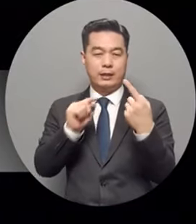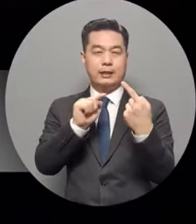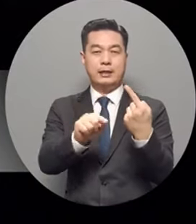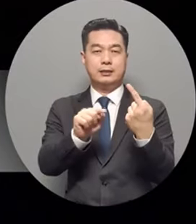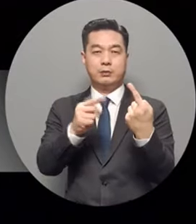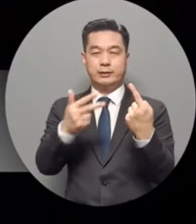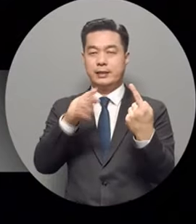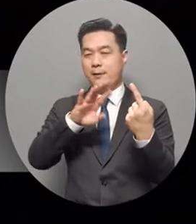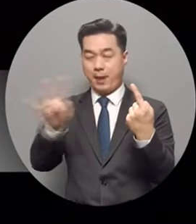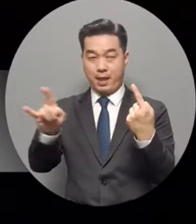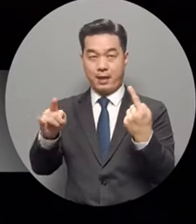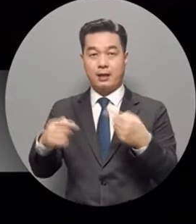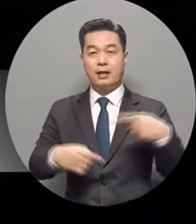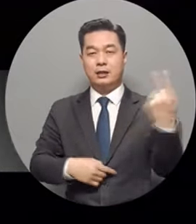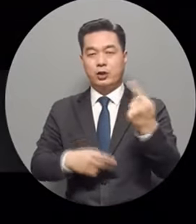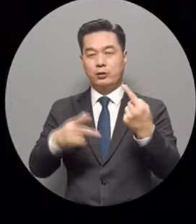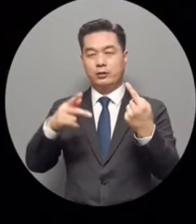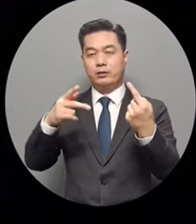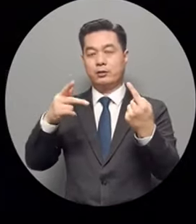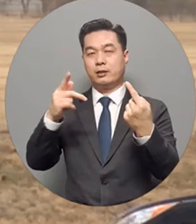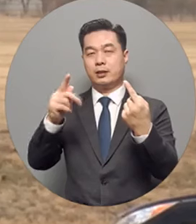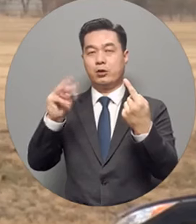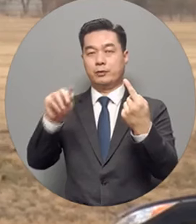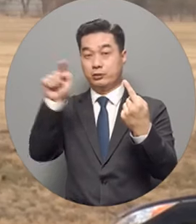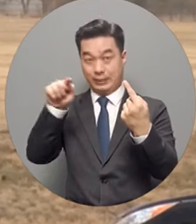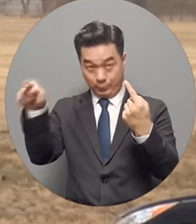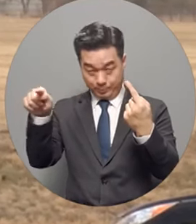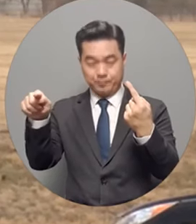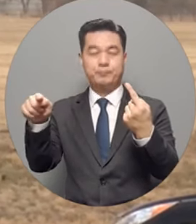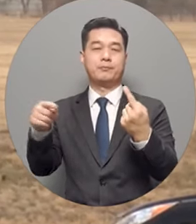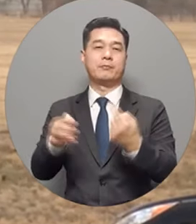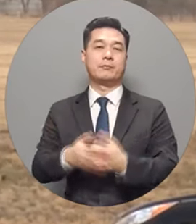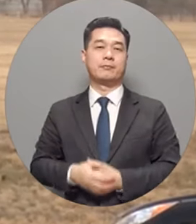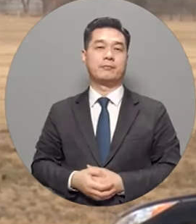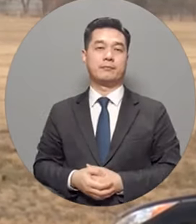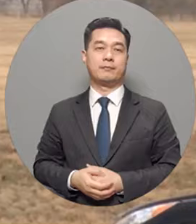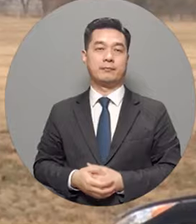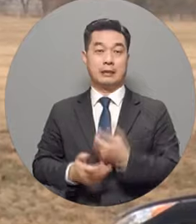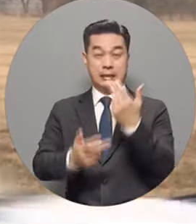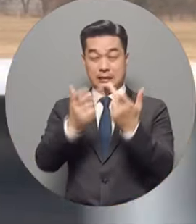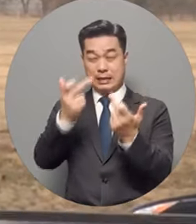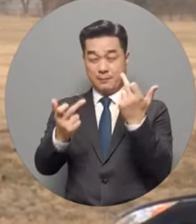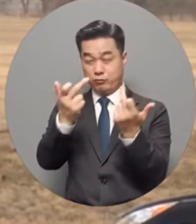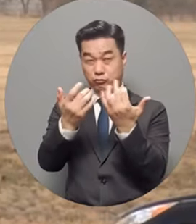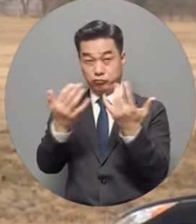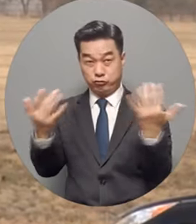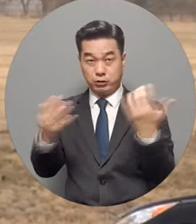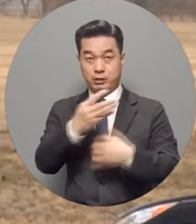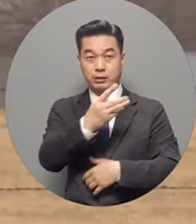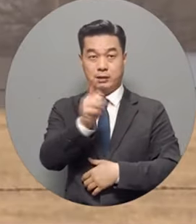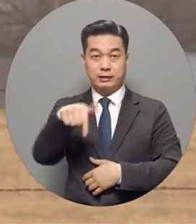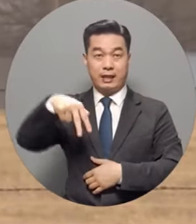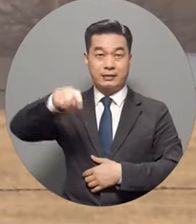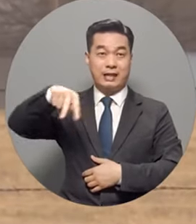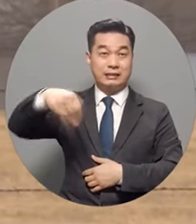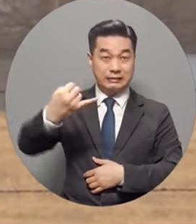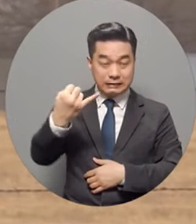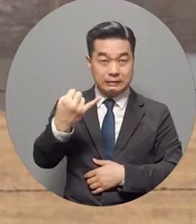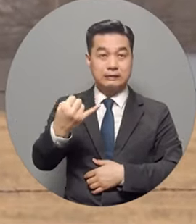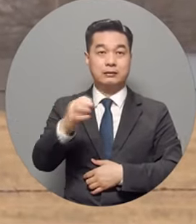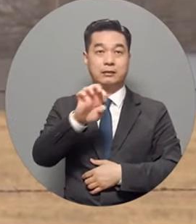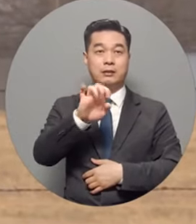이르는 약 1000제곱 km 되었습니다 산불이 난 곳은 텍사스주 팬핸들 지역으로 거센 불길에 주민